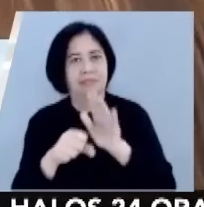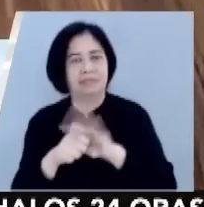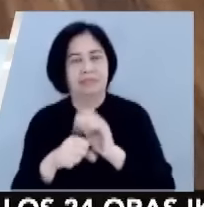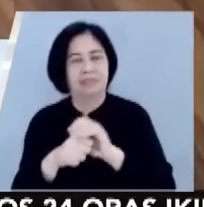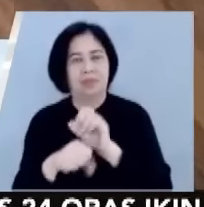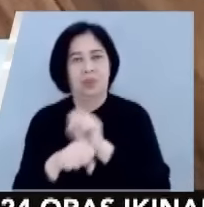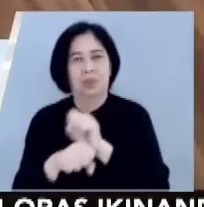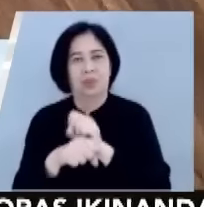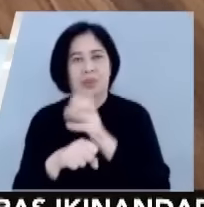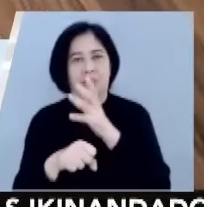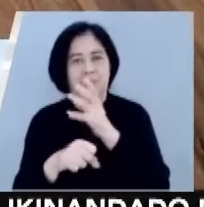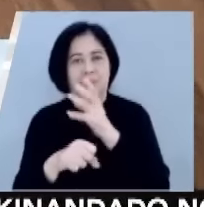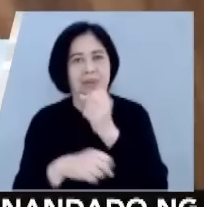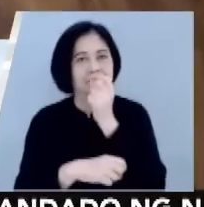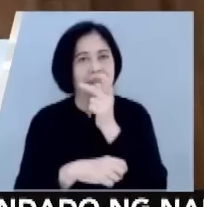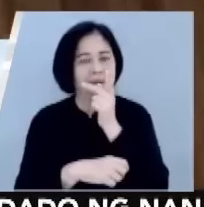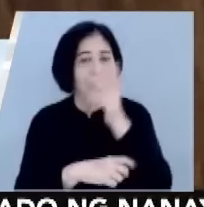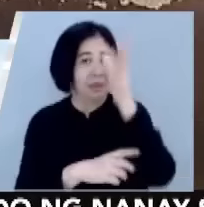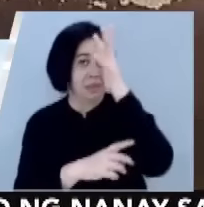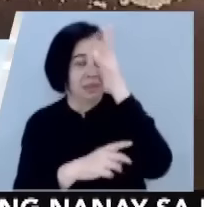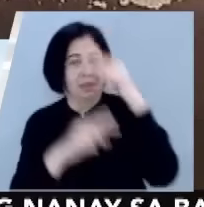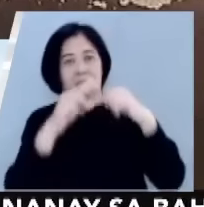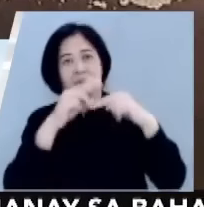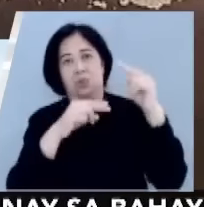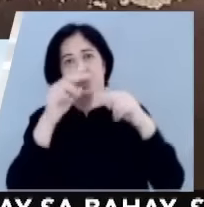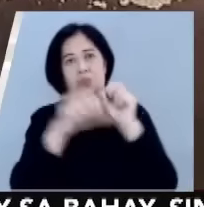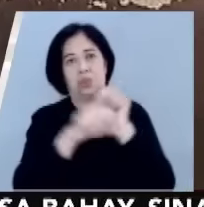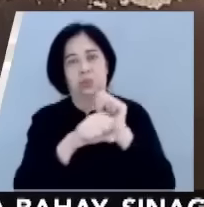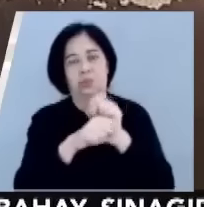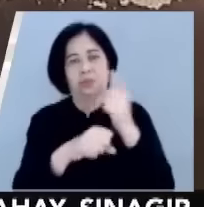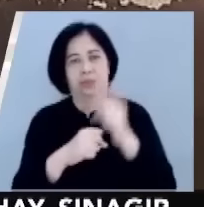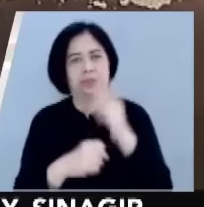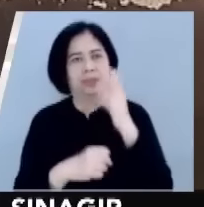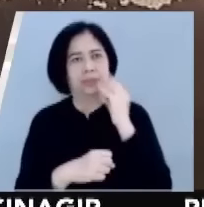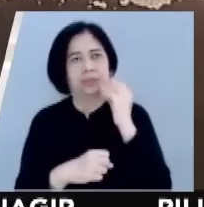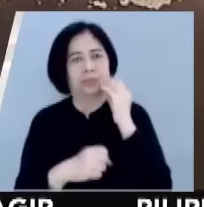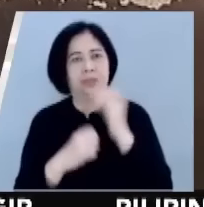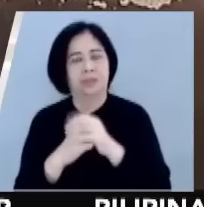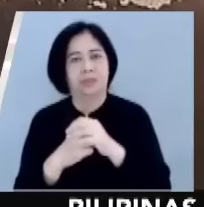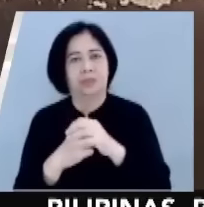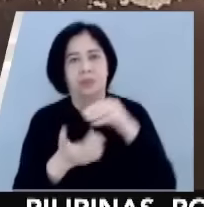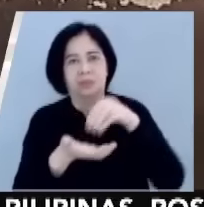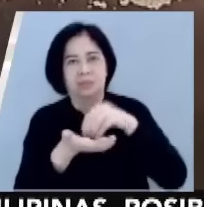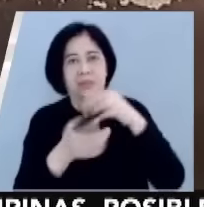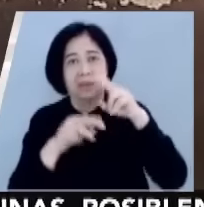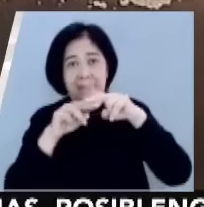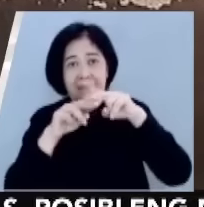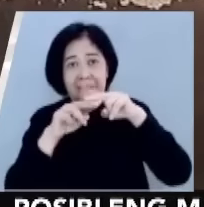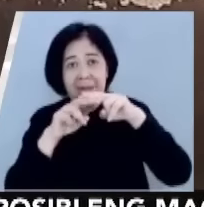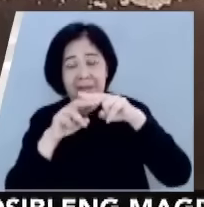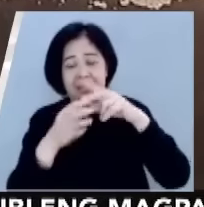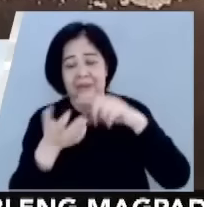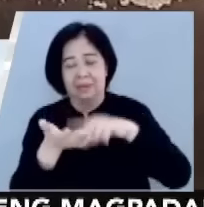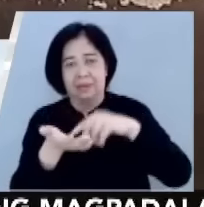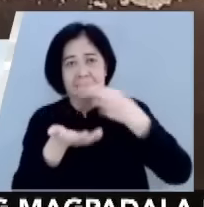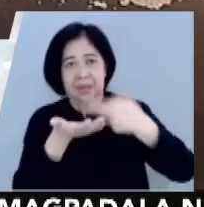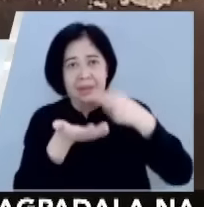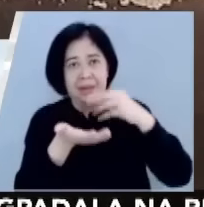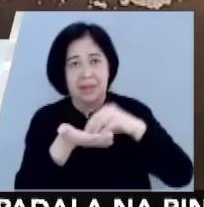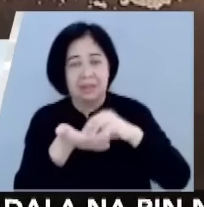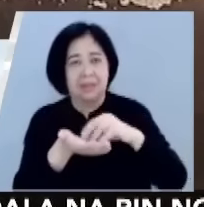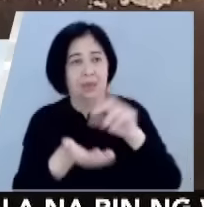ng merienda at kanyang tatay na construction worker. Naranasan ko na yung magdildil ng asin sa kanin, yung pinagprituhan ng toyo,